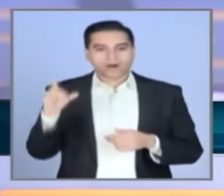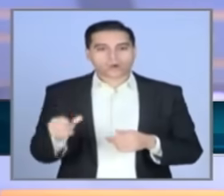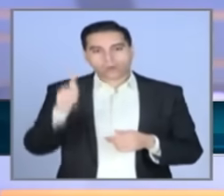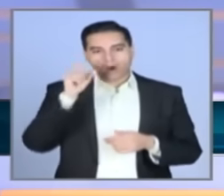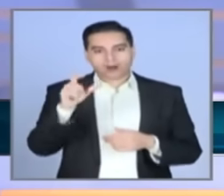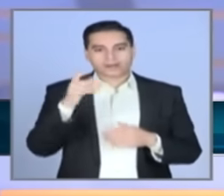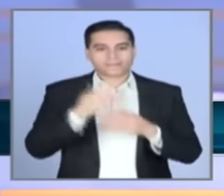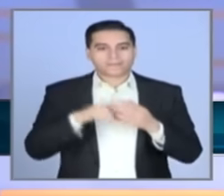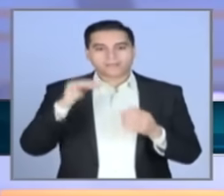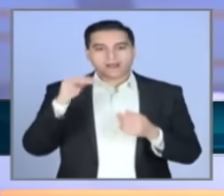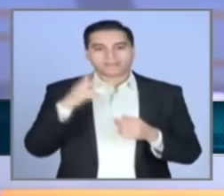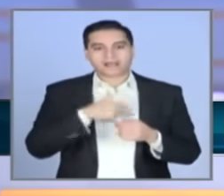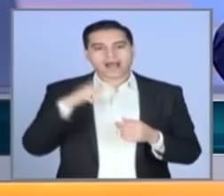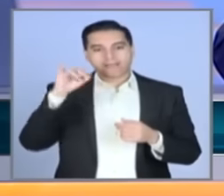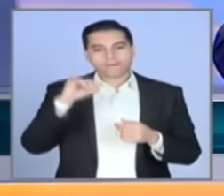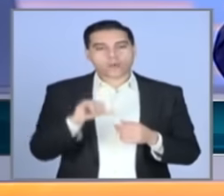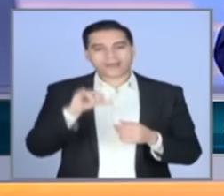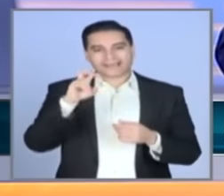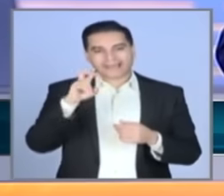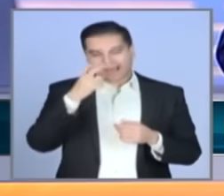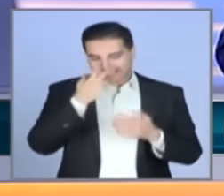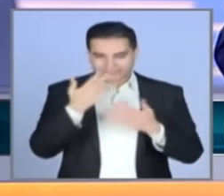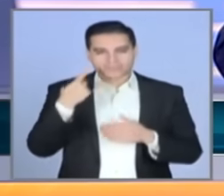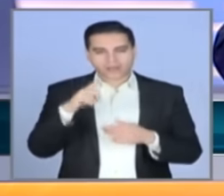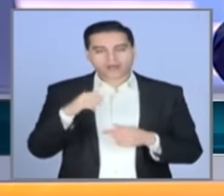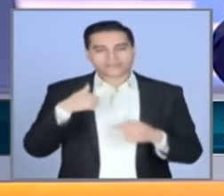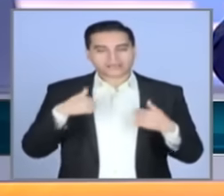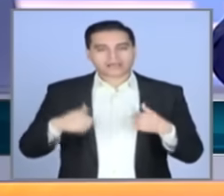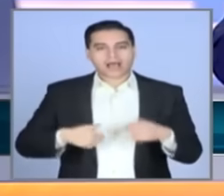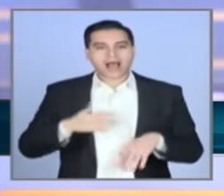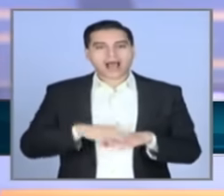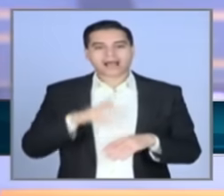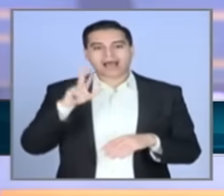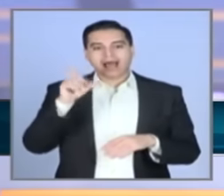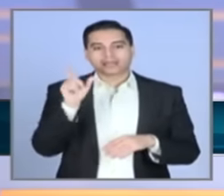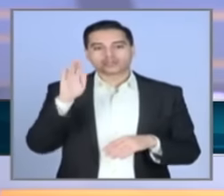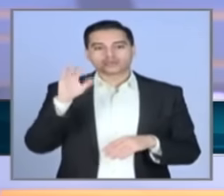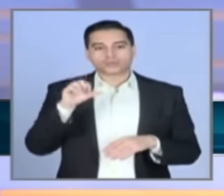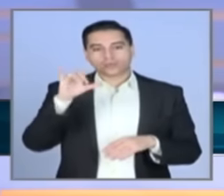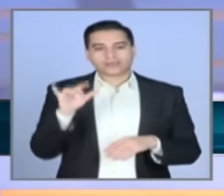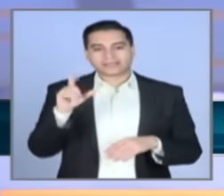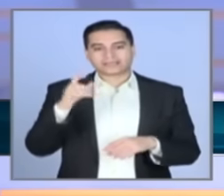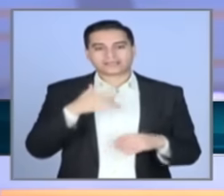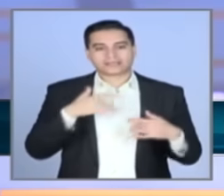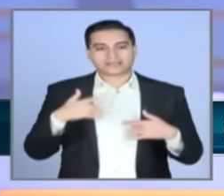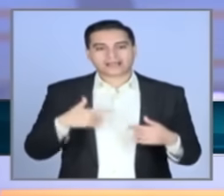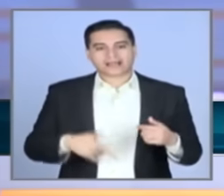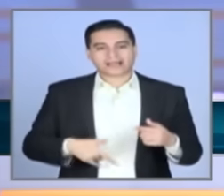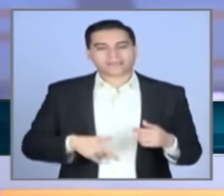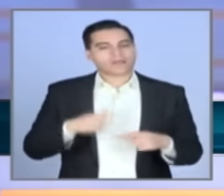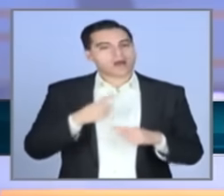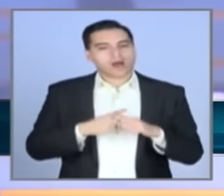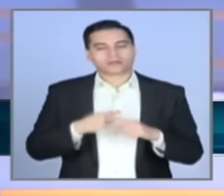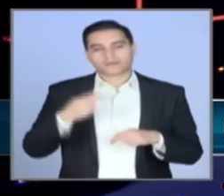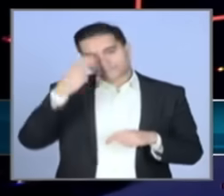محمد؟ الأموية. صح. ما هو العضو المسؤول عن إفراز الأنسولين في جسم الإنسان؟ الكبد.